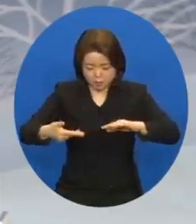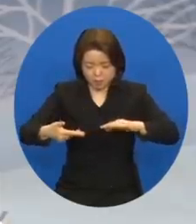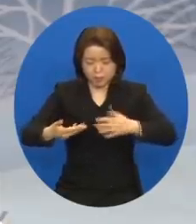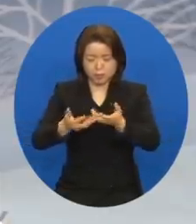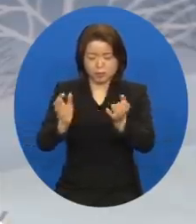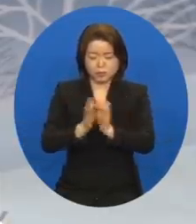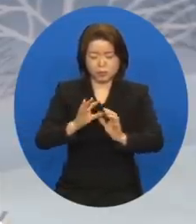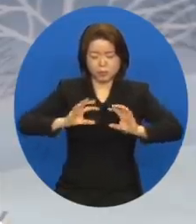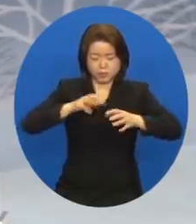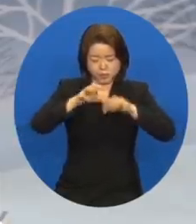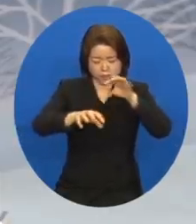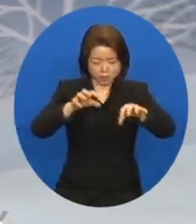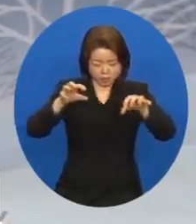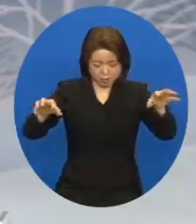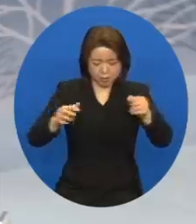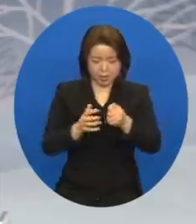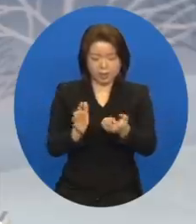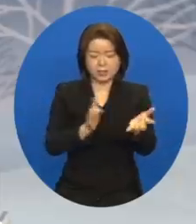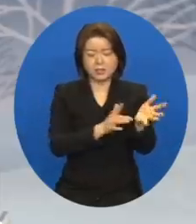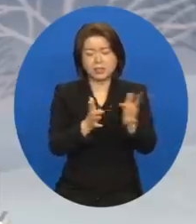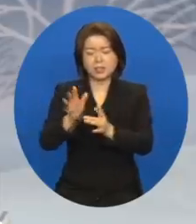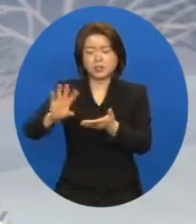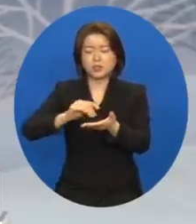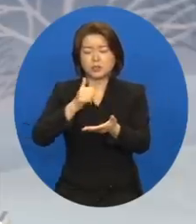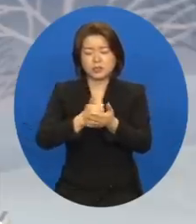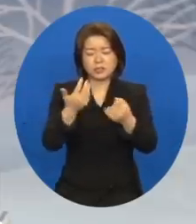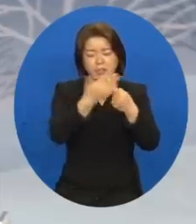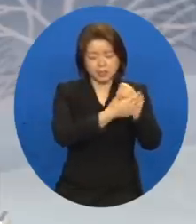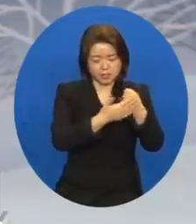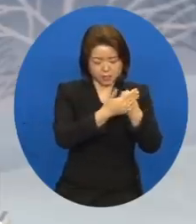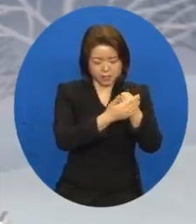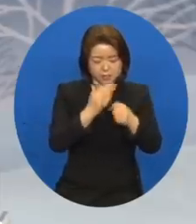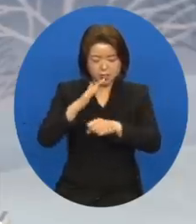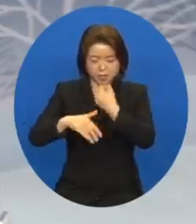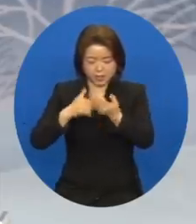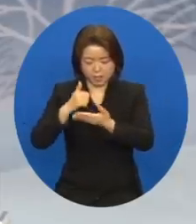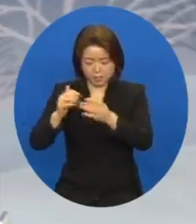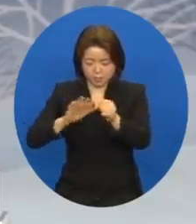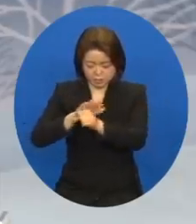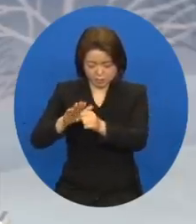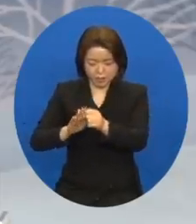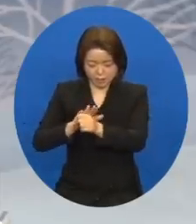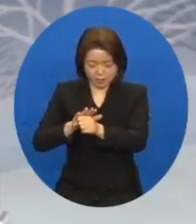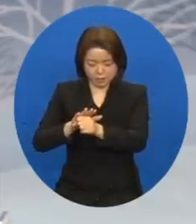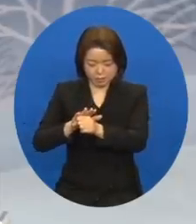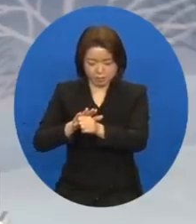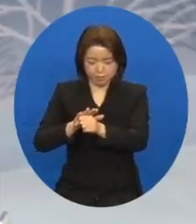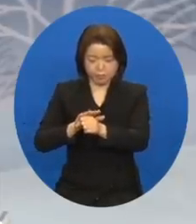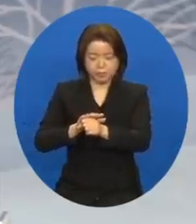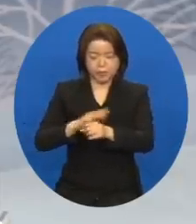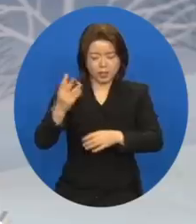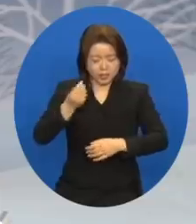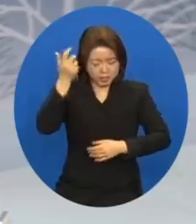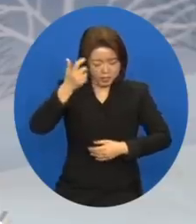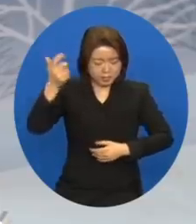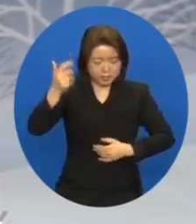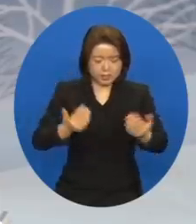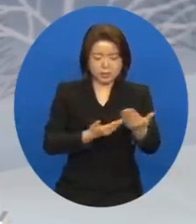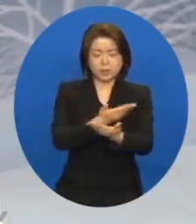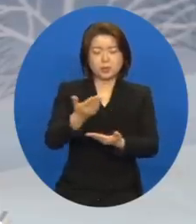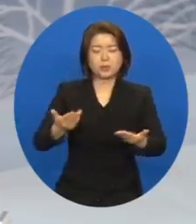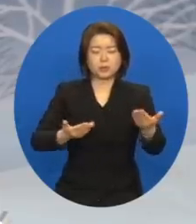열방에 예수 그리스도의 은혜와 하나님의 사랑하심과 성령의